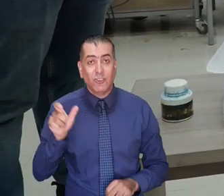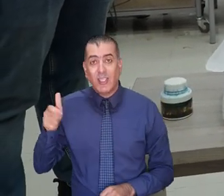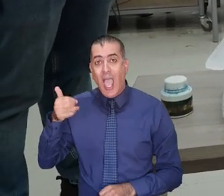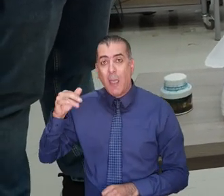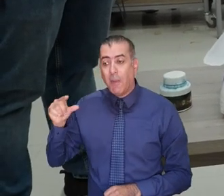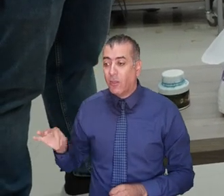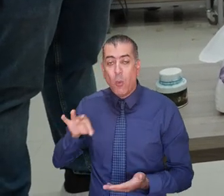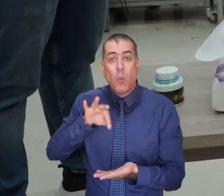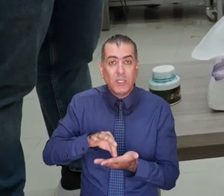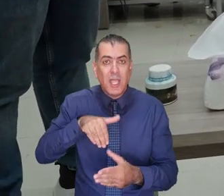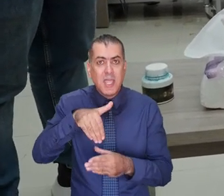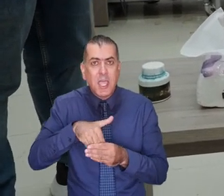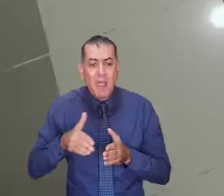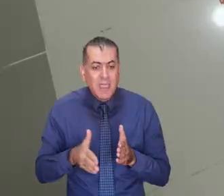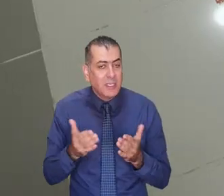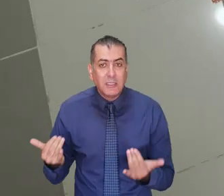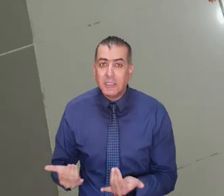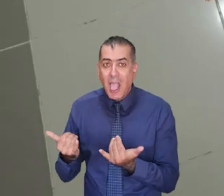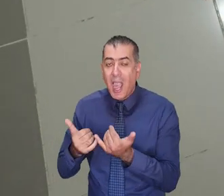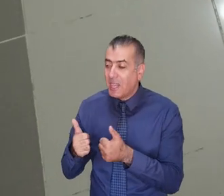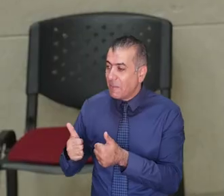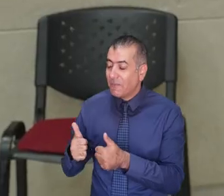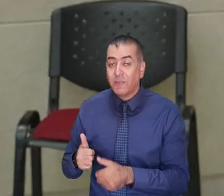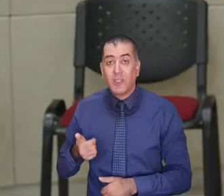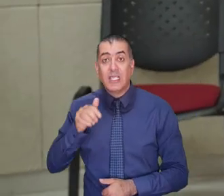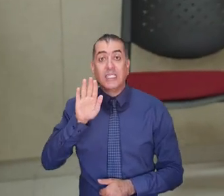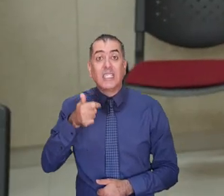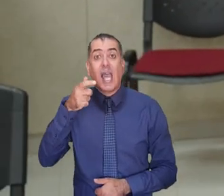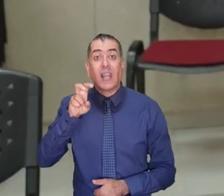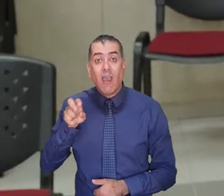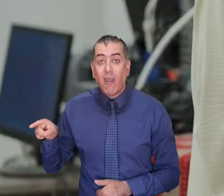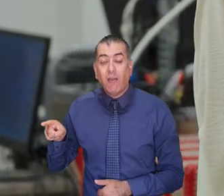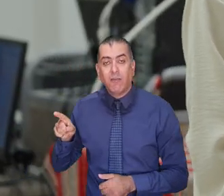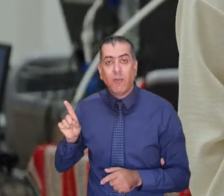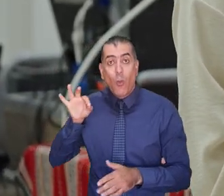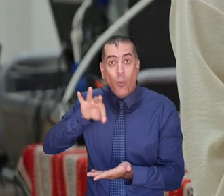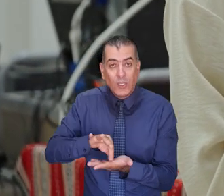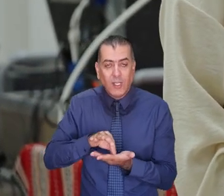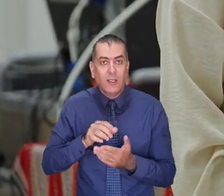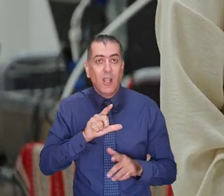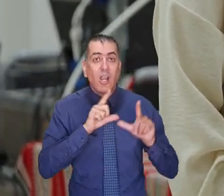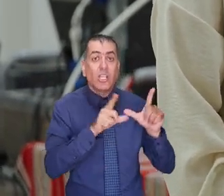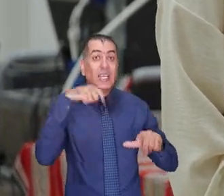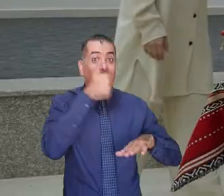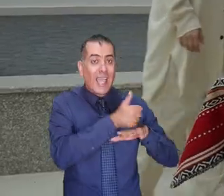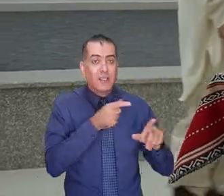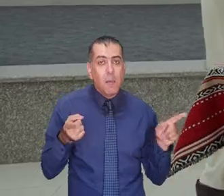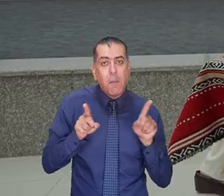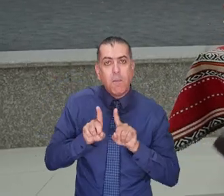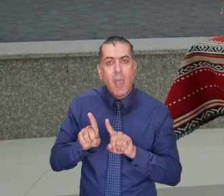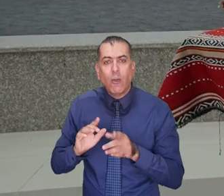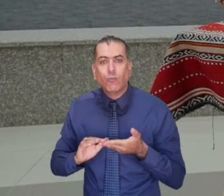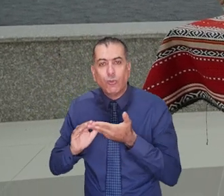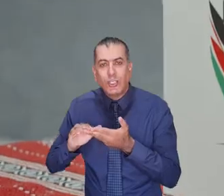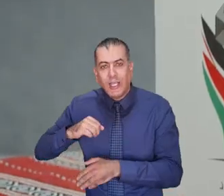بكل سهوله وبنفس الوقت ساره وصلت للقاعه وساعدتها رئيسه اللجنه حتى تكمل العمليه